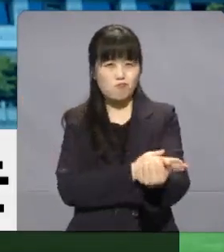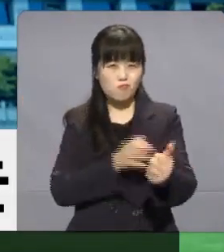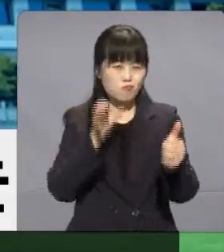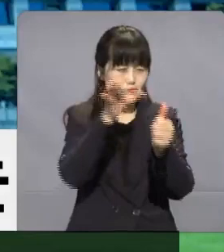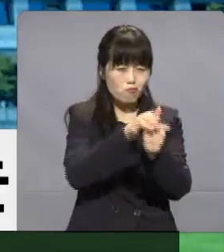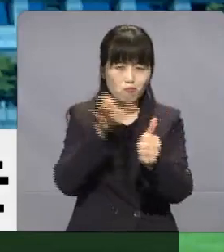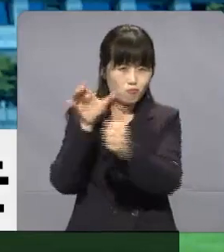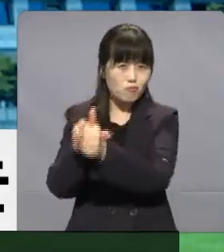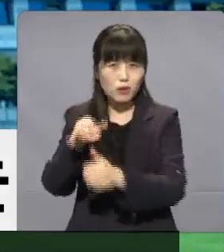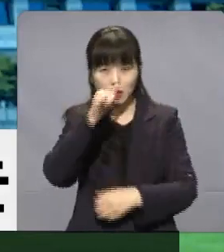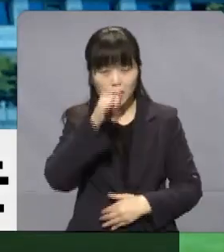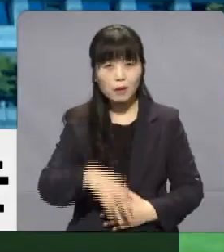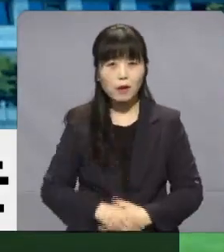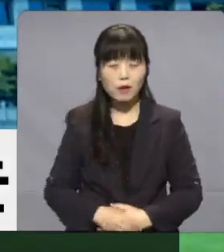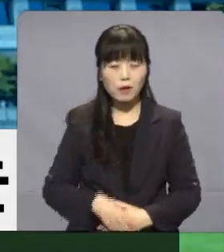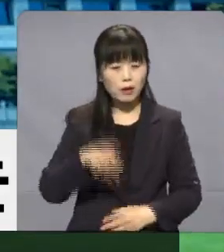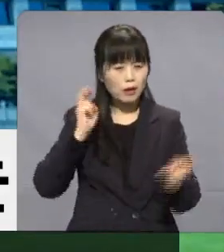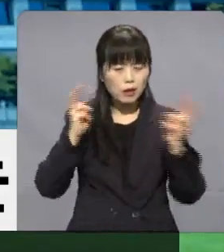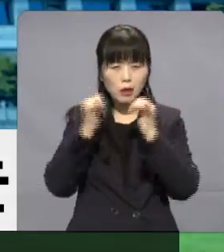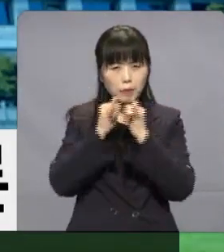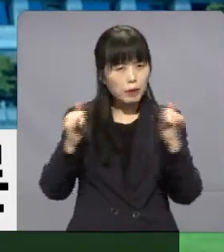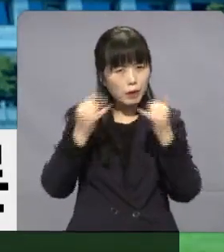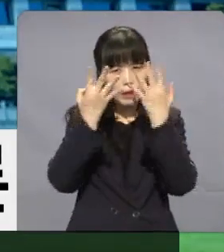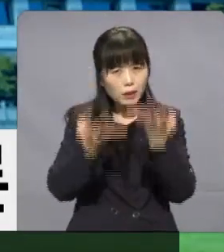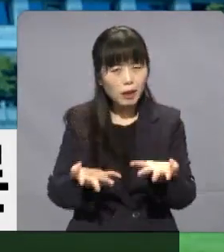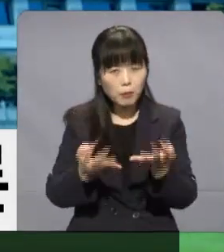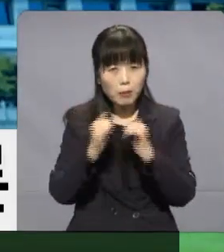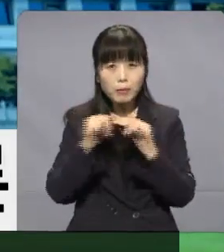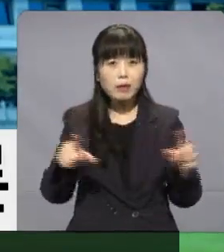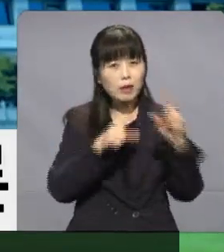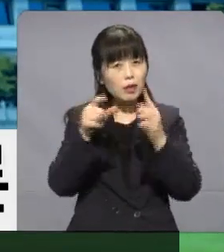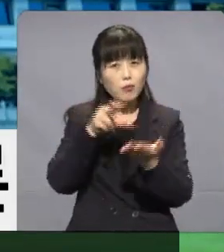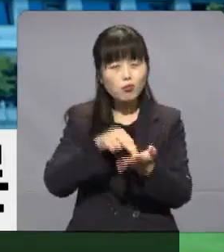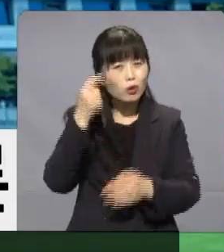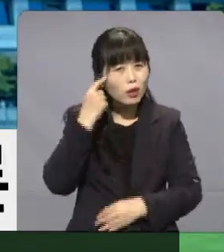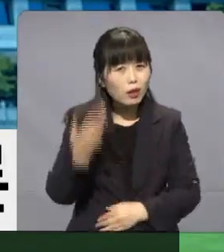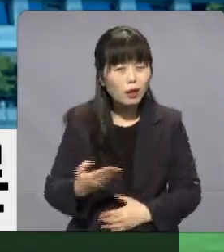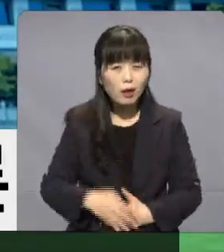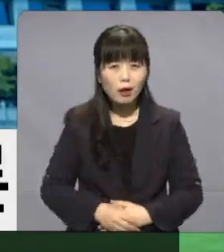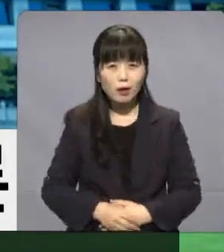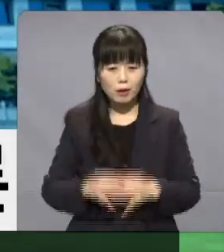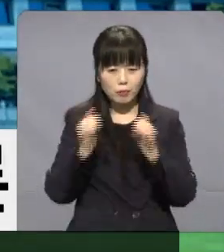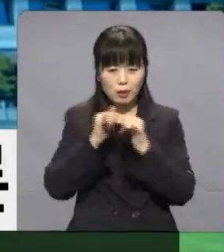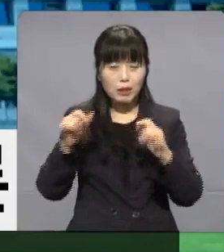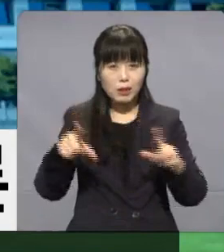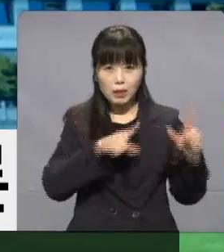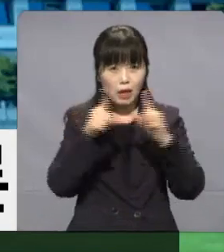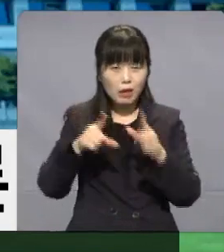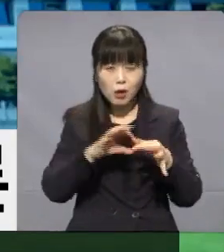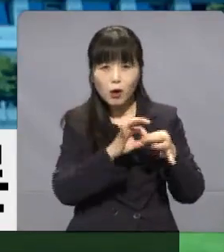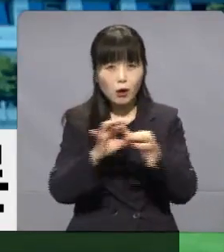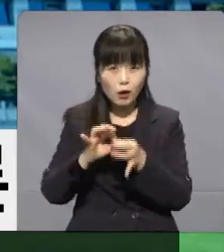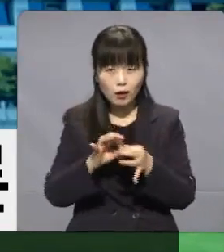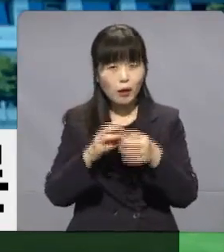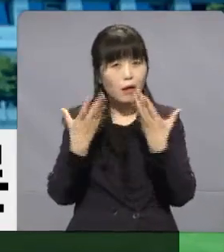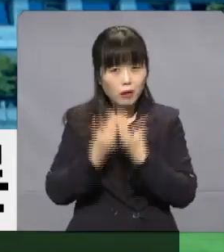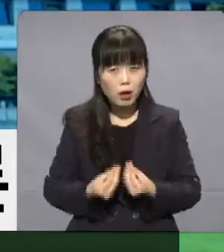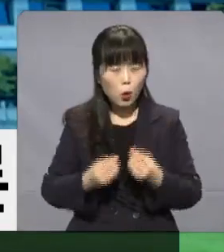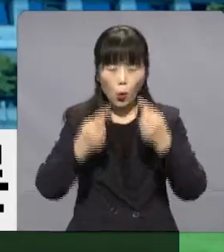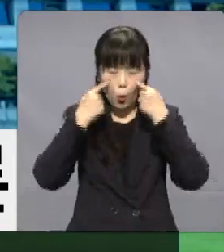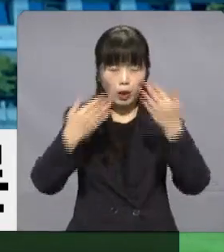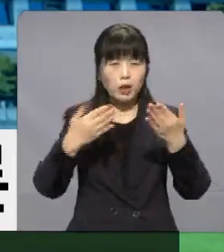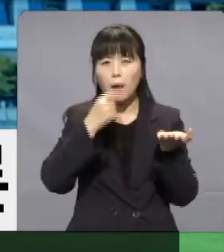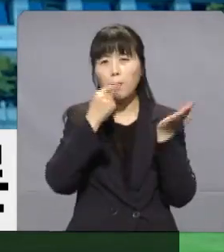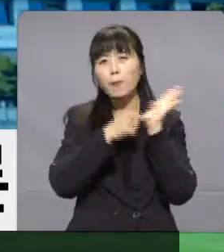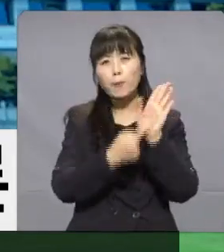자, 이렇게 보면 과연 기업인 사면이 민생의 문제인가? 민생으로 직접 연관되는 사례를 확실하게 보여줘야